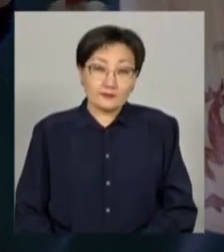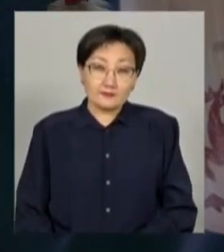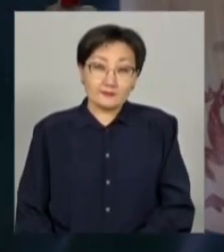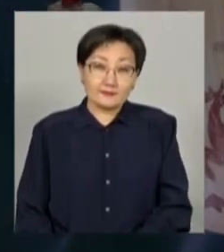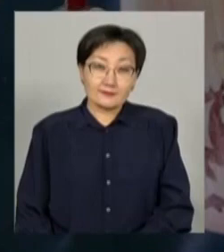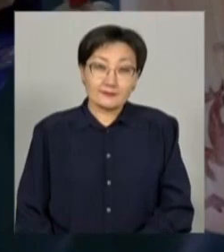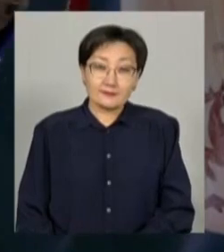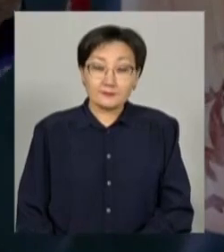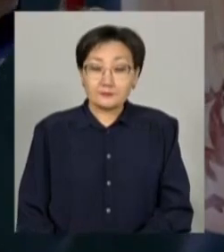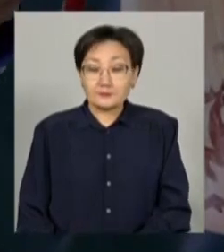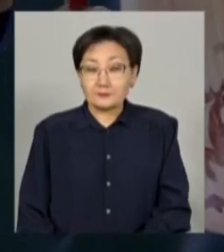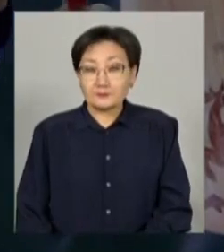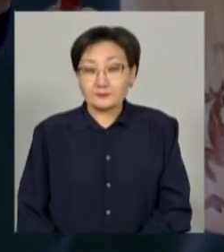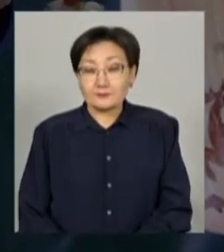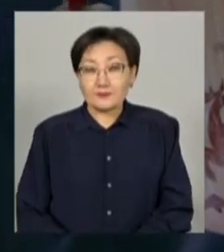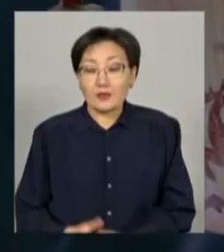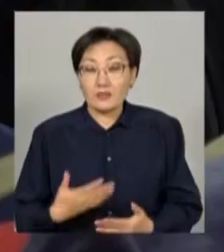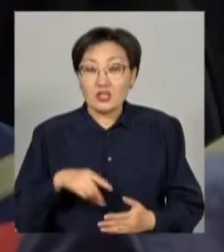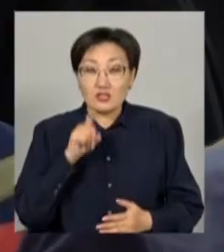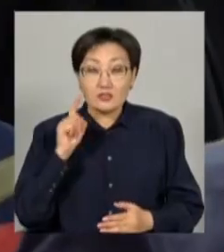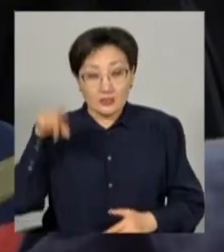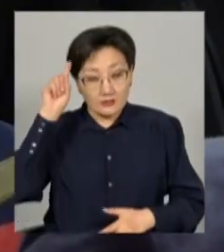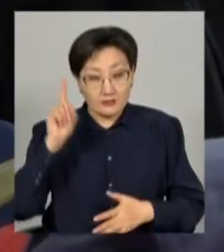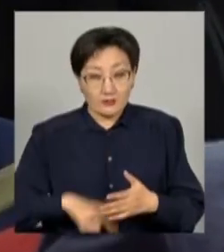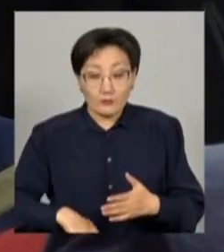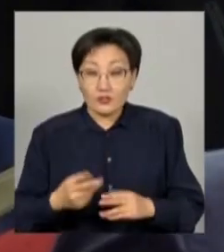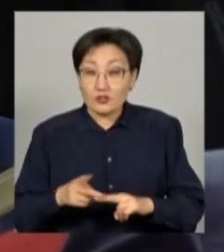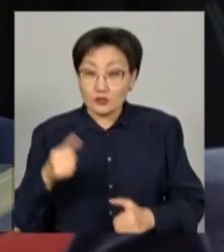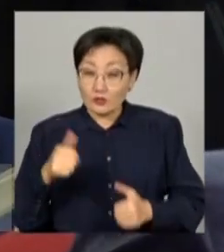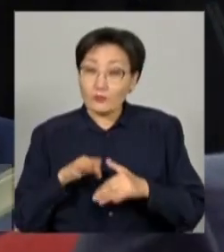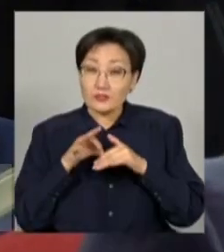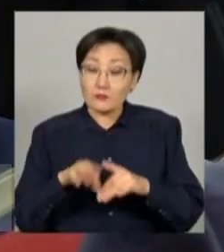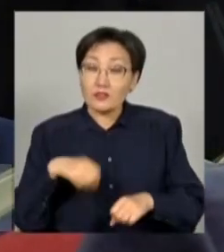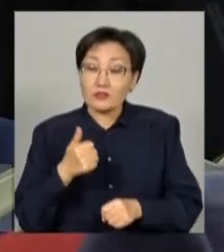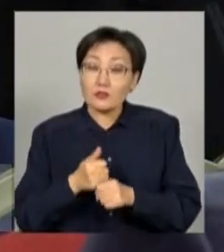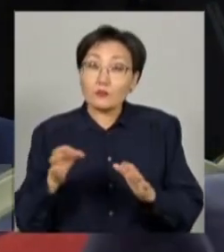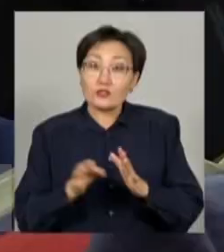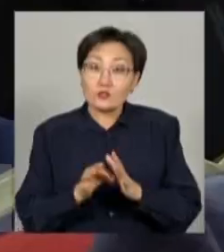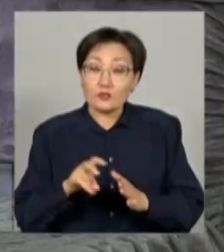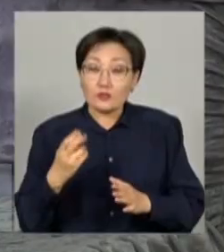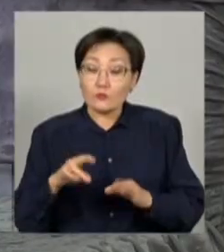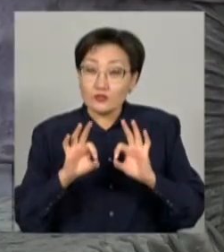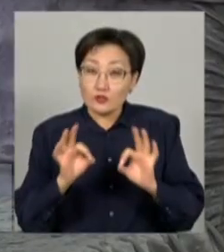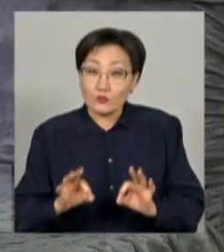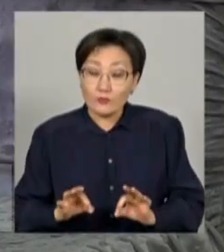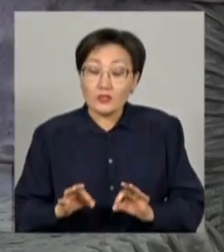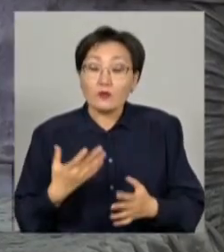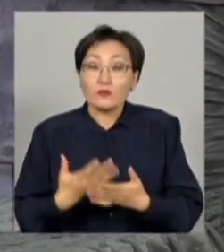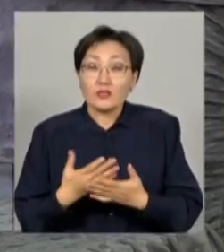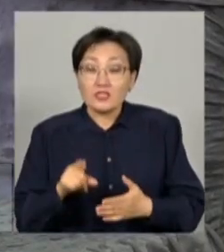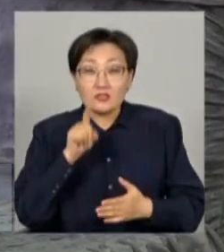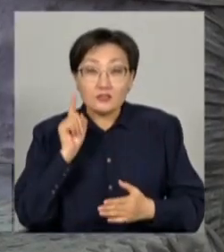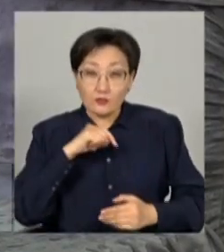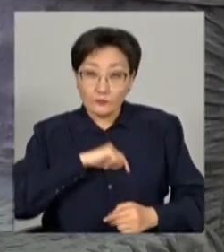қалған маңған бабамнан мен жастарға сенемін. Айтысты өткізудегі басты мақсат ұлттық өнерді ұлықтау, жастардың